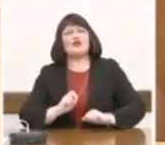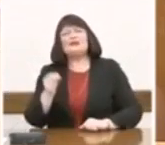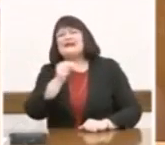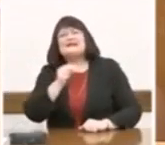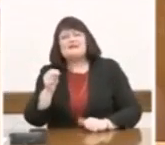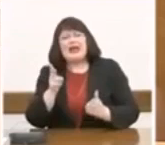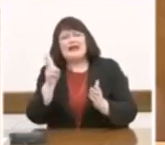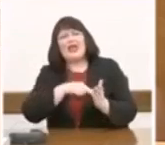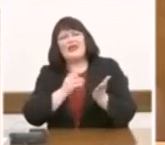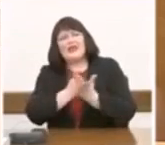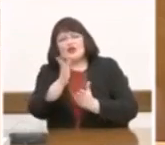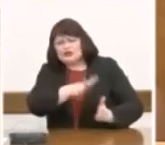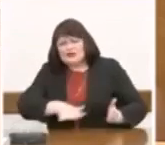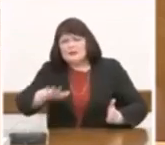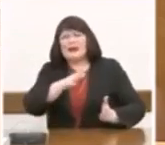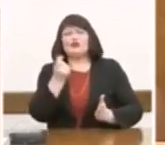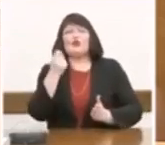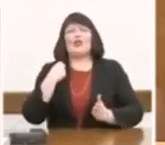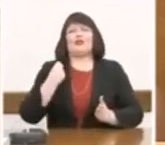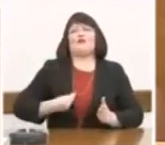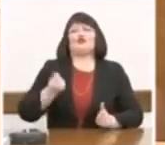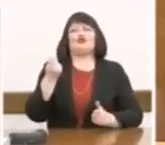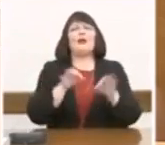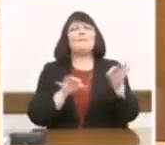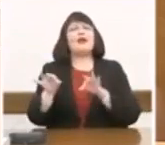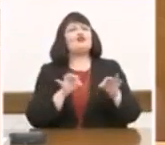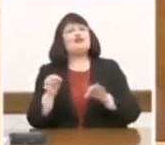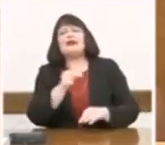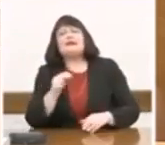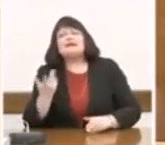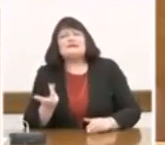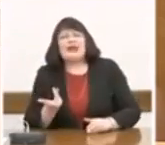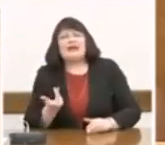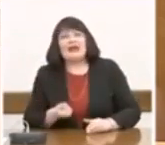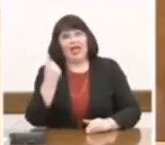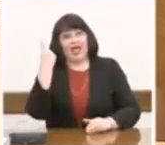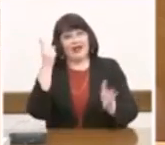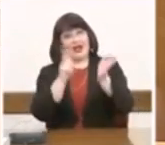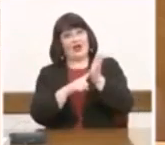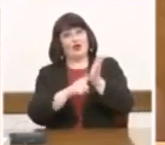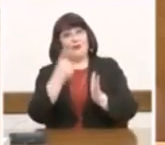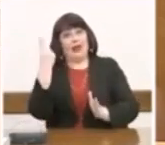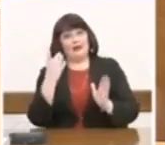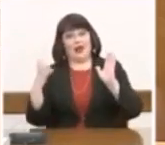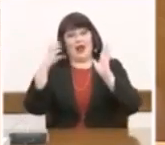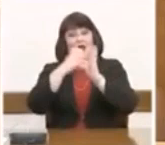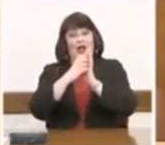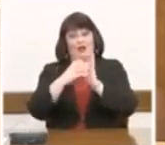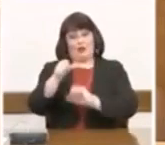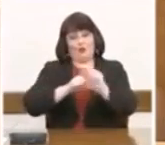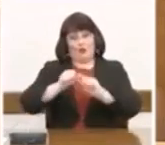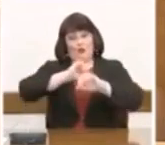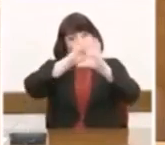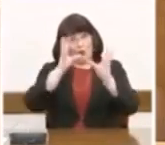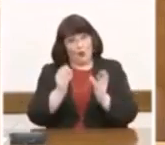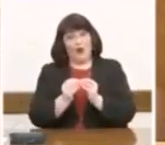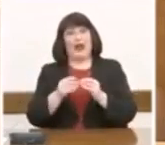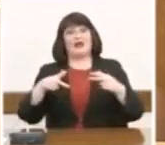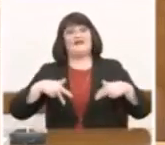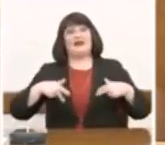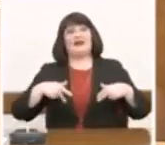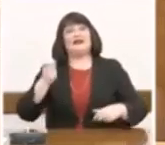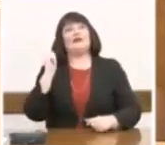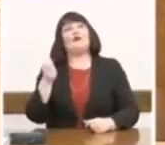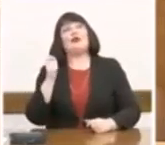για τη δημόσια περιουσία? Θα ανατρέψετε με ένα νόμο και ένα άρθρο την κυβερνητική σας πολιτική και θα τα ξαναπάρουμε